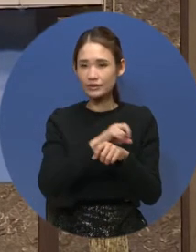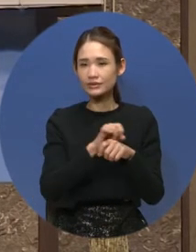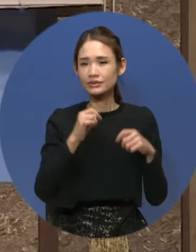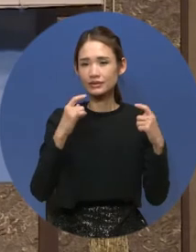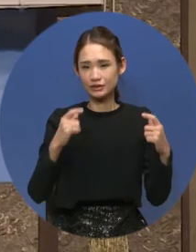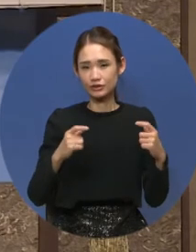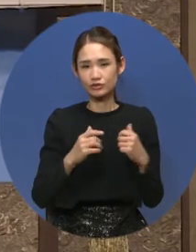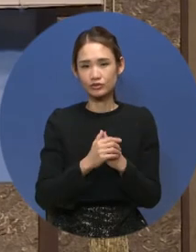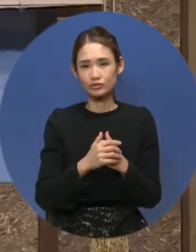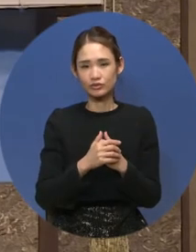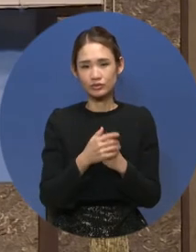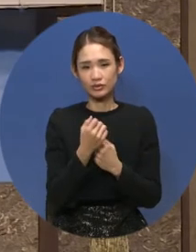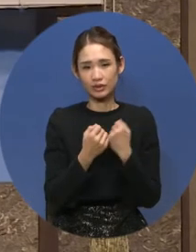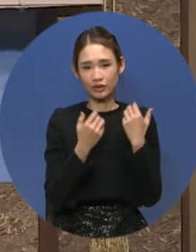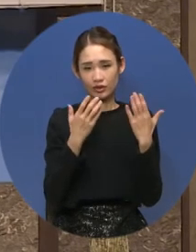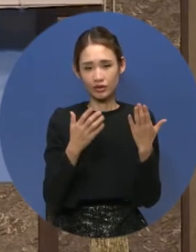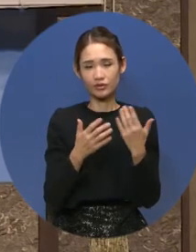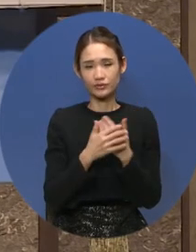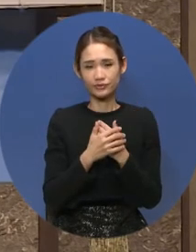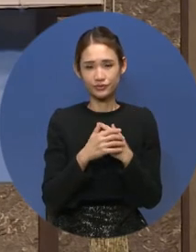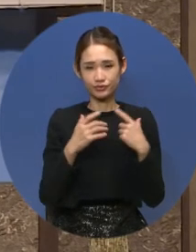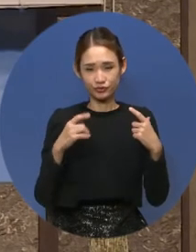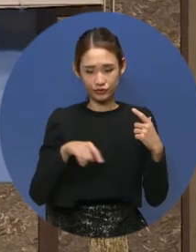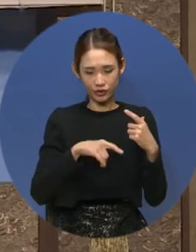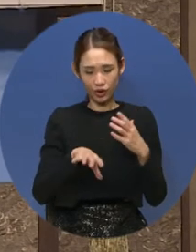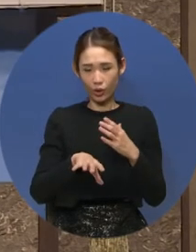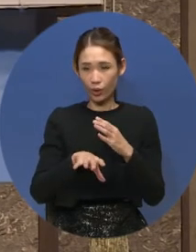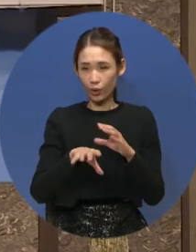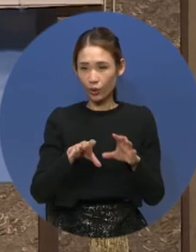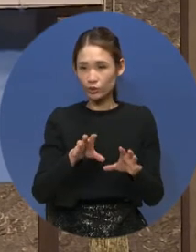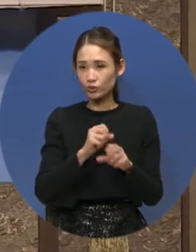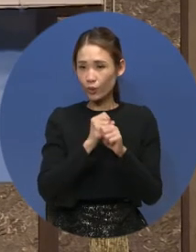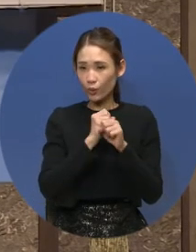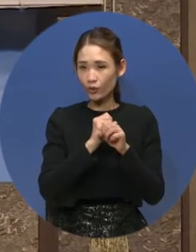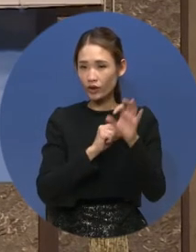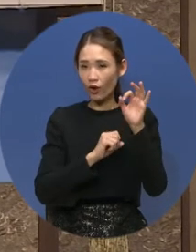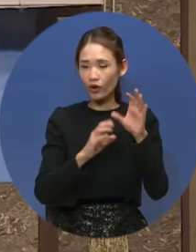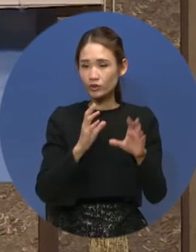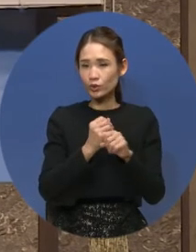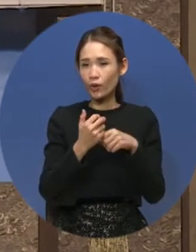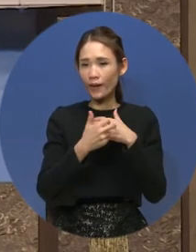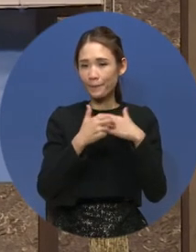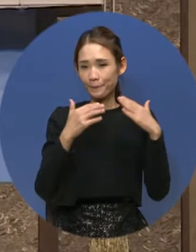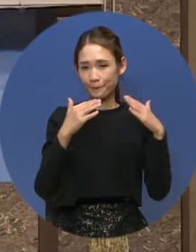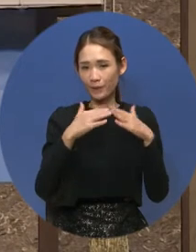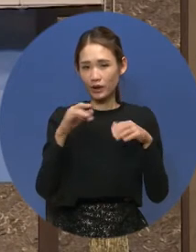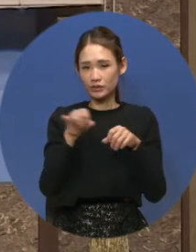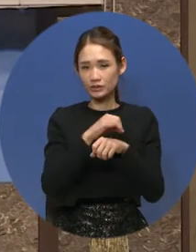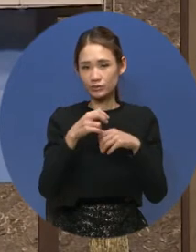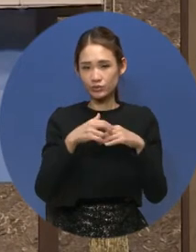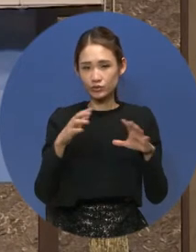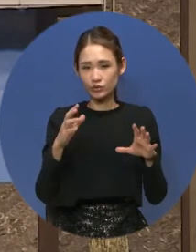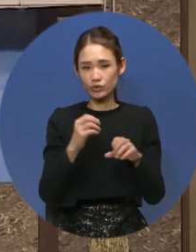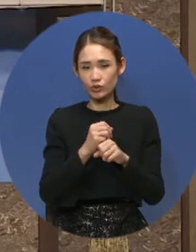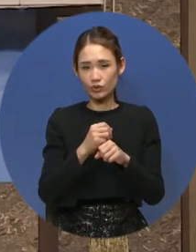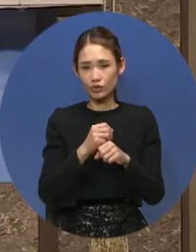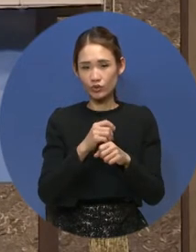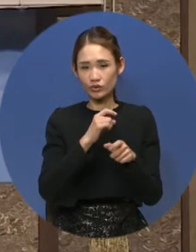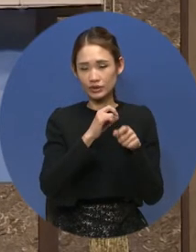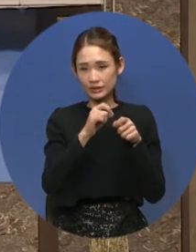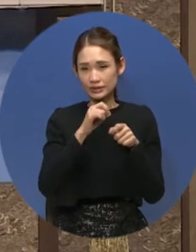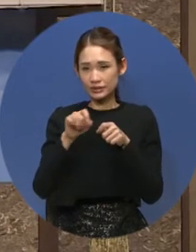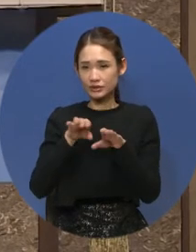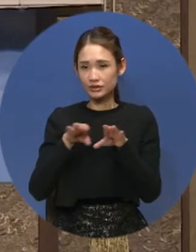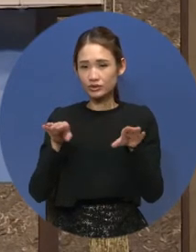쉽게 말하면 저희 구에는 10개의 종합병원과 예. 특화병원 등 해서 병원이